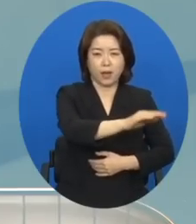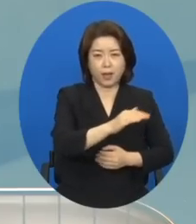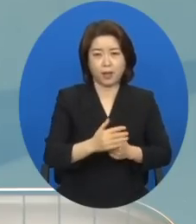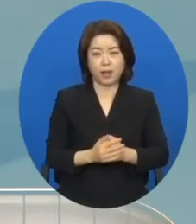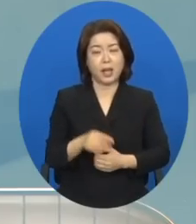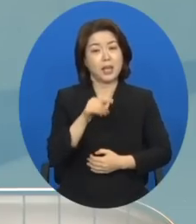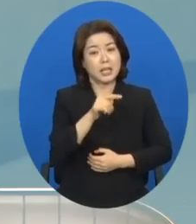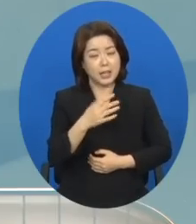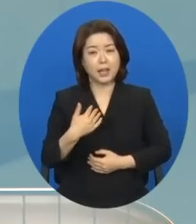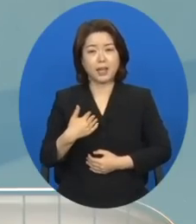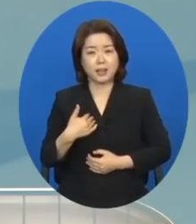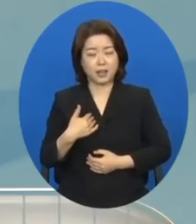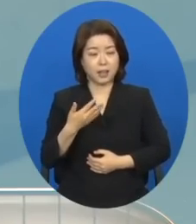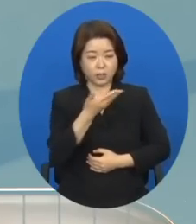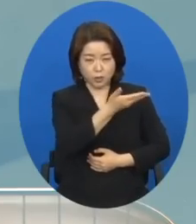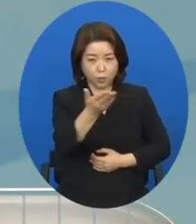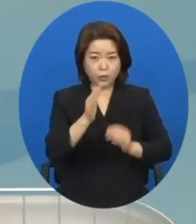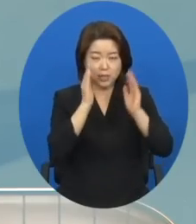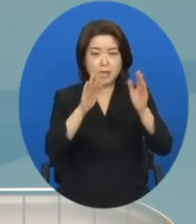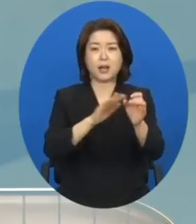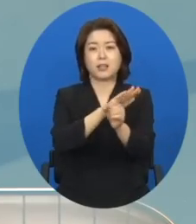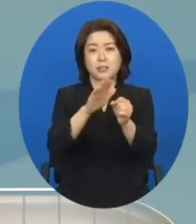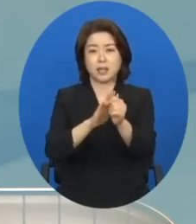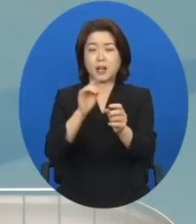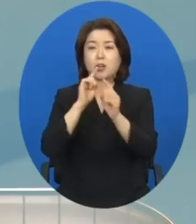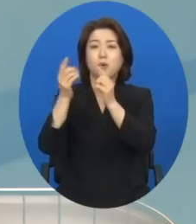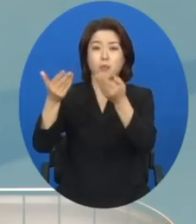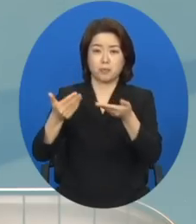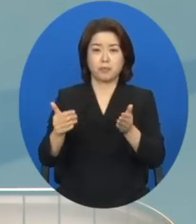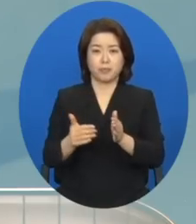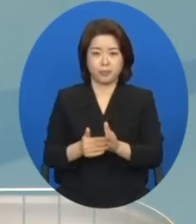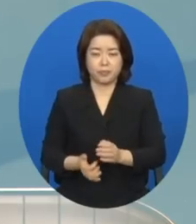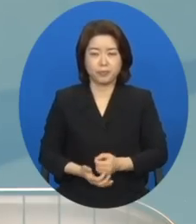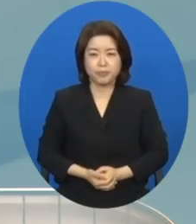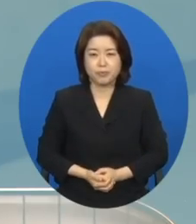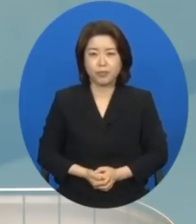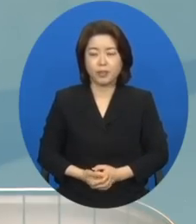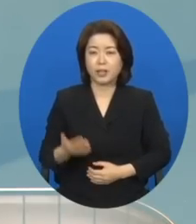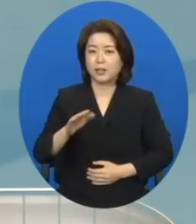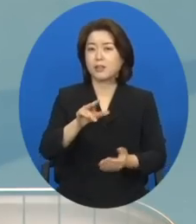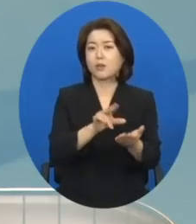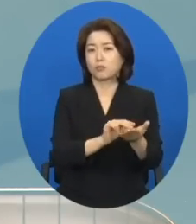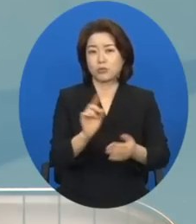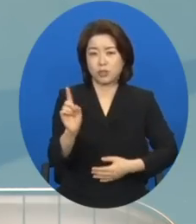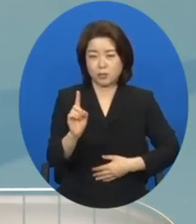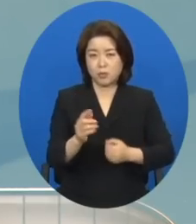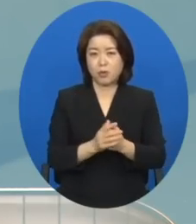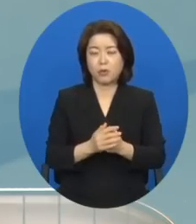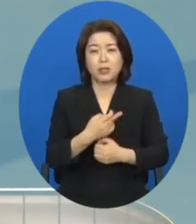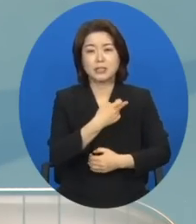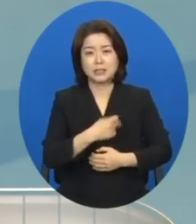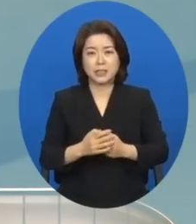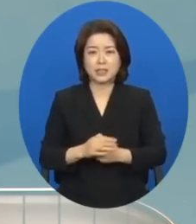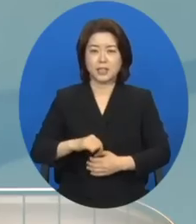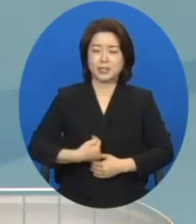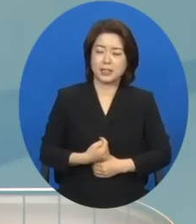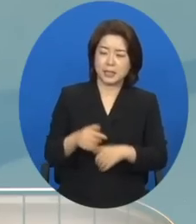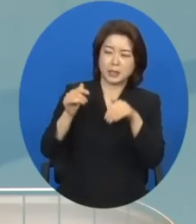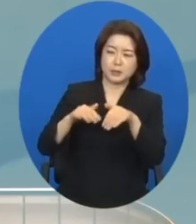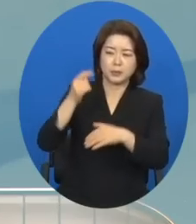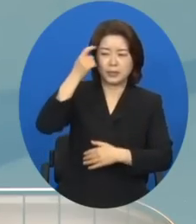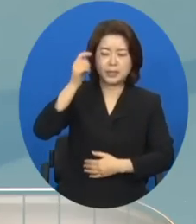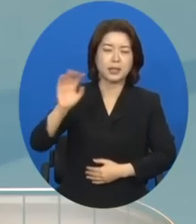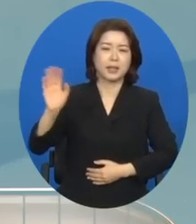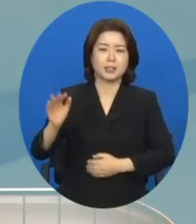향한 나의 사랑이다. 주님은 그렇게 말씀하시는 거죠. 그런데 문제는 제자들은 계속 자신이 종이라고 여기지